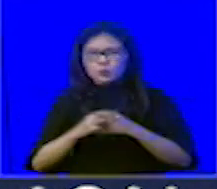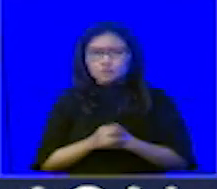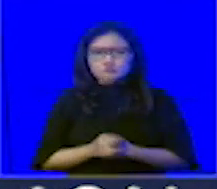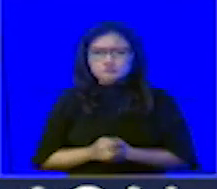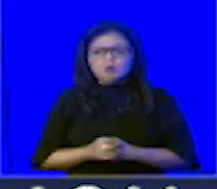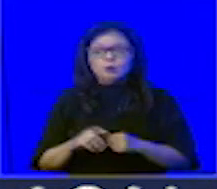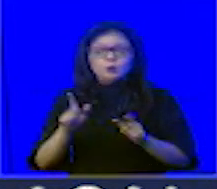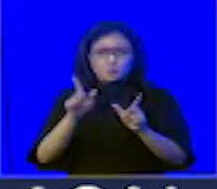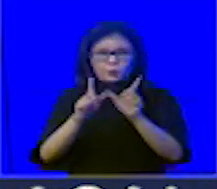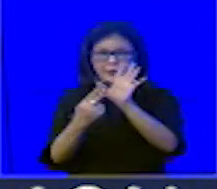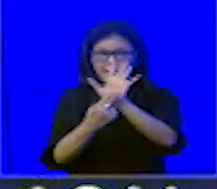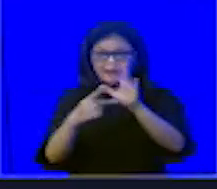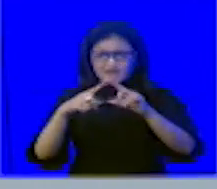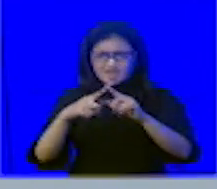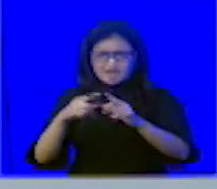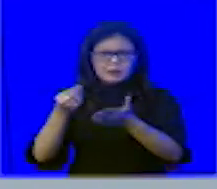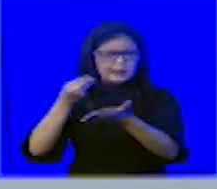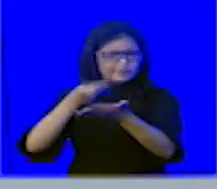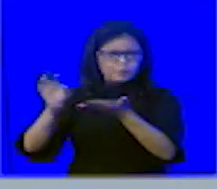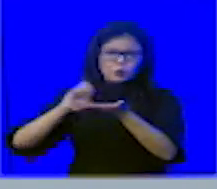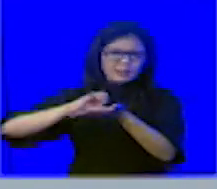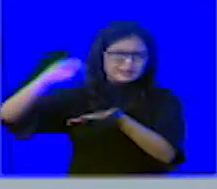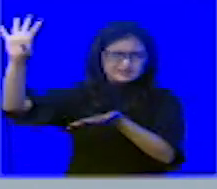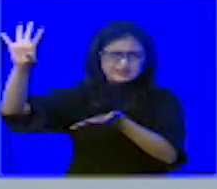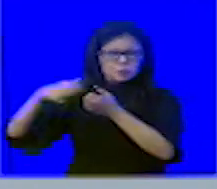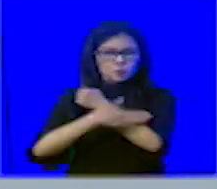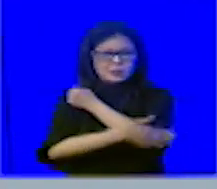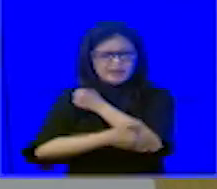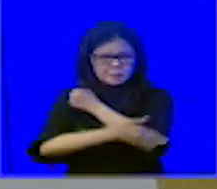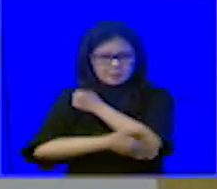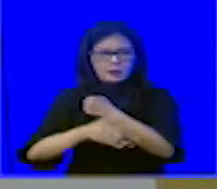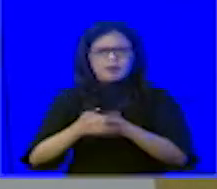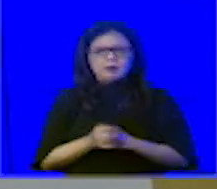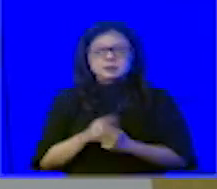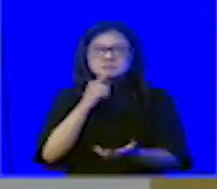akan dideportasi ke negara asalnya. Dari Jakarta, Rio Manik melaporkan.